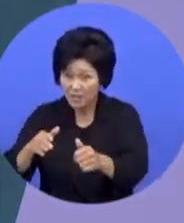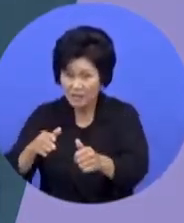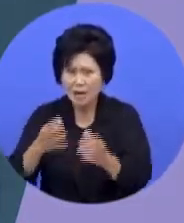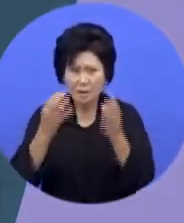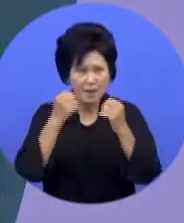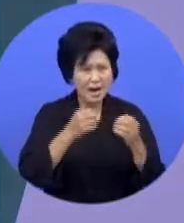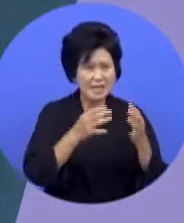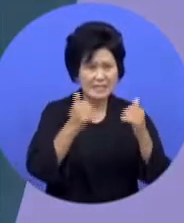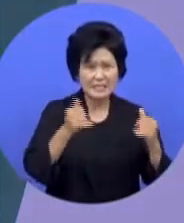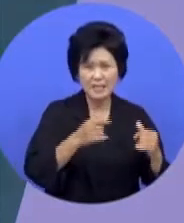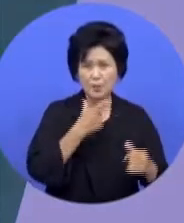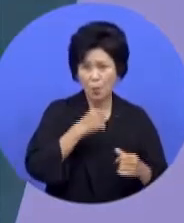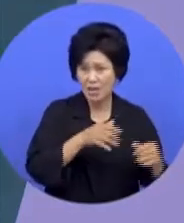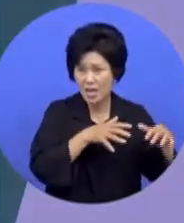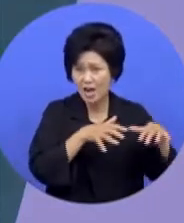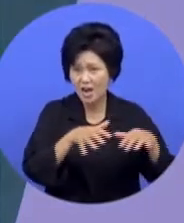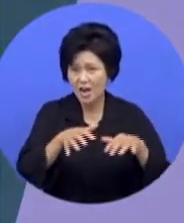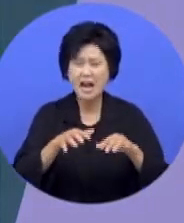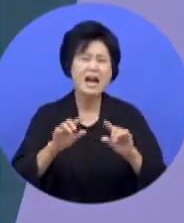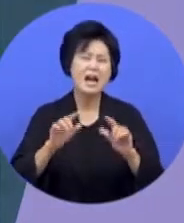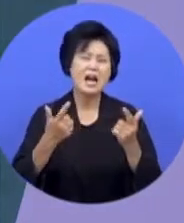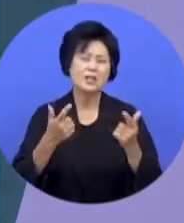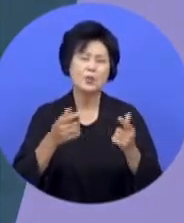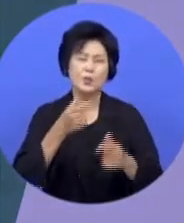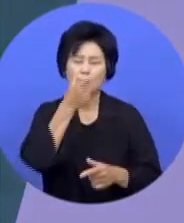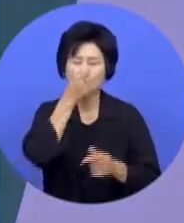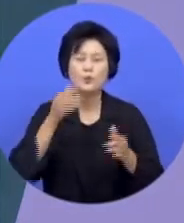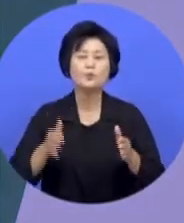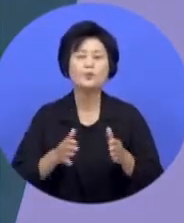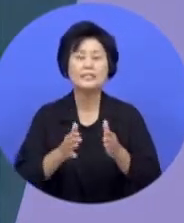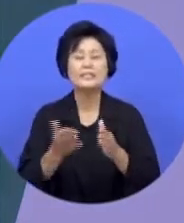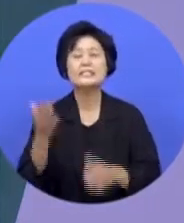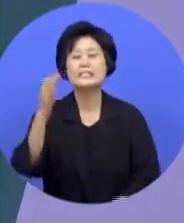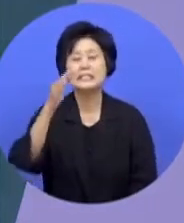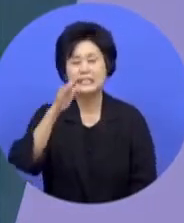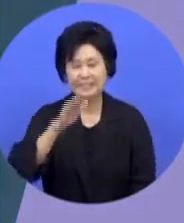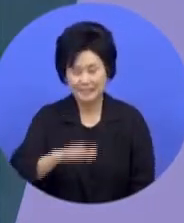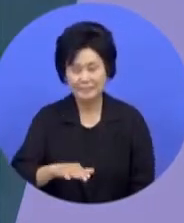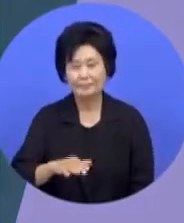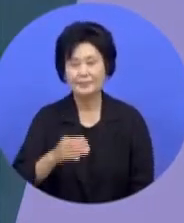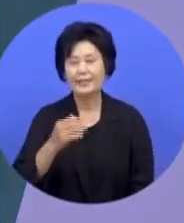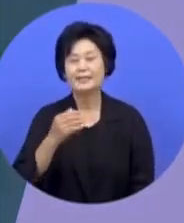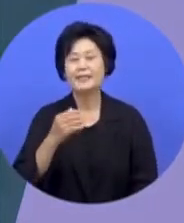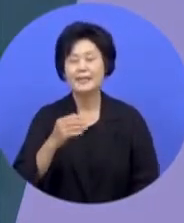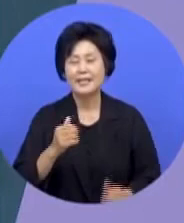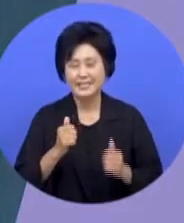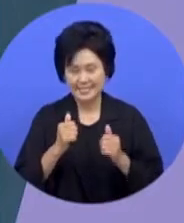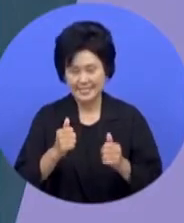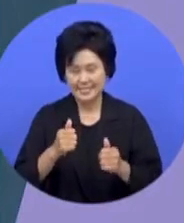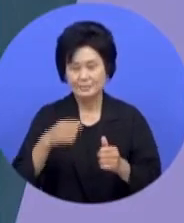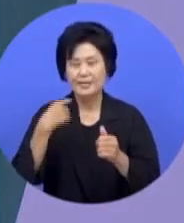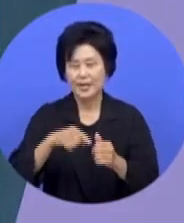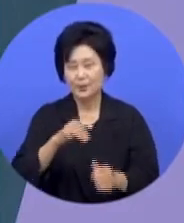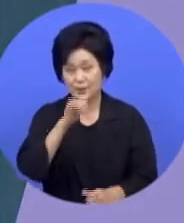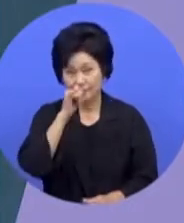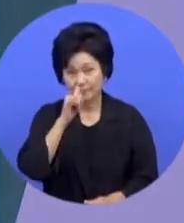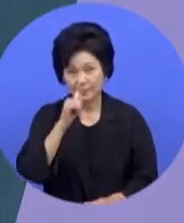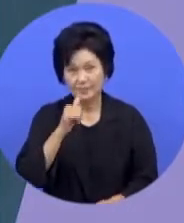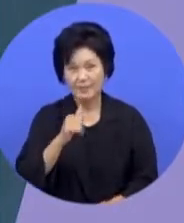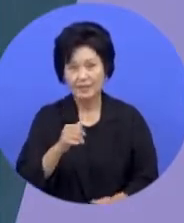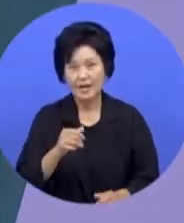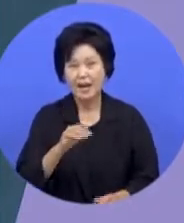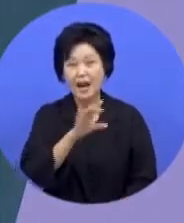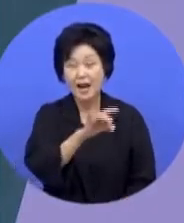네, 사실 또 더러 믿는 분들 중에서도 그렇게 말씀하신 것처럼 그런 시선을 보내실 때가 있어요. 아이를